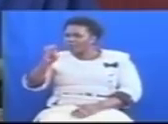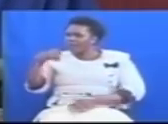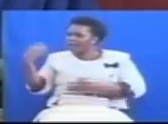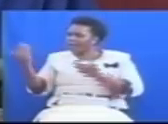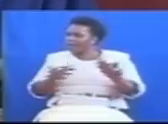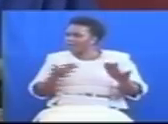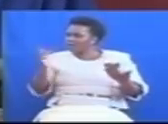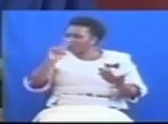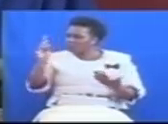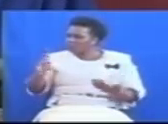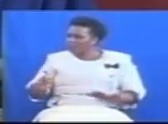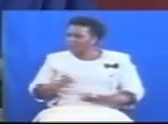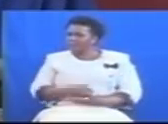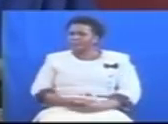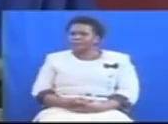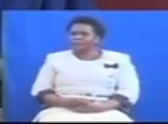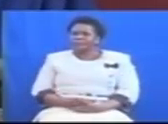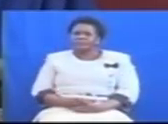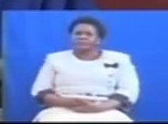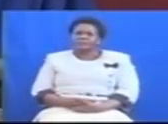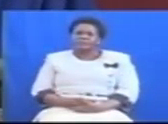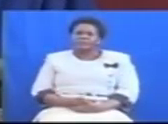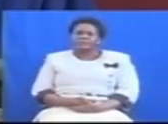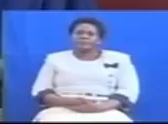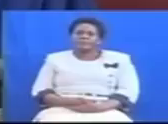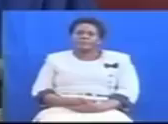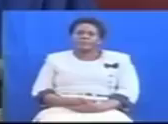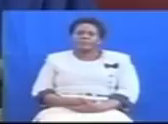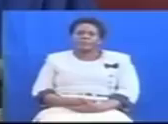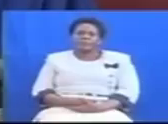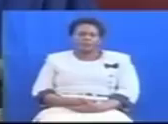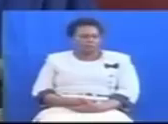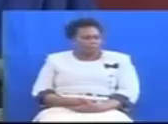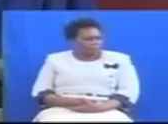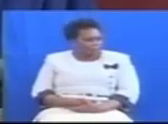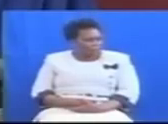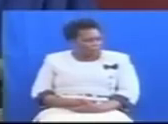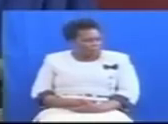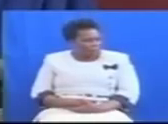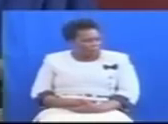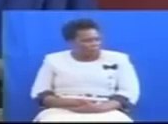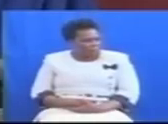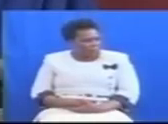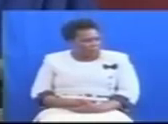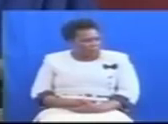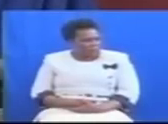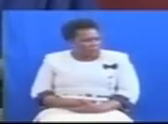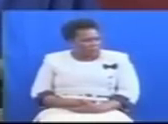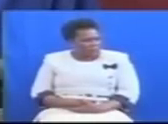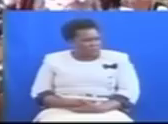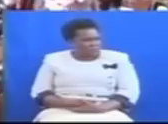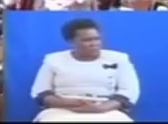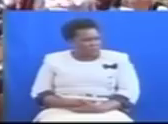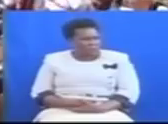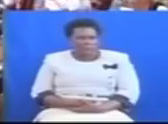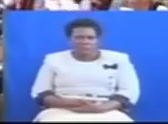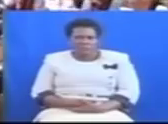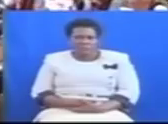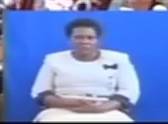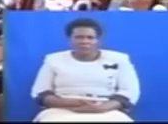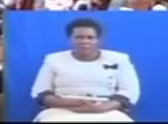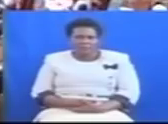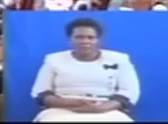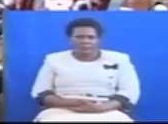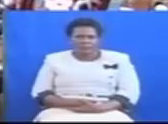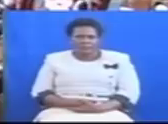Mwakangata, mbunge wa viti maalum, swali lake anauliza kwa... Je, ni lini serikali itamaliza mgogoro wa shamba